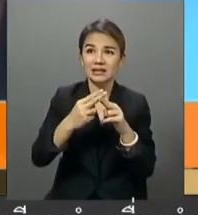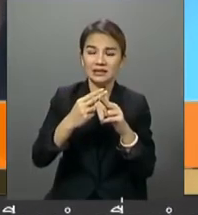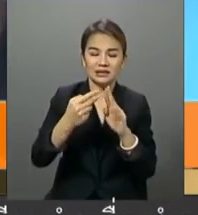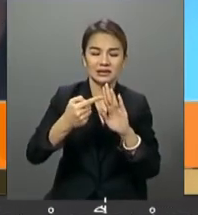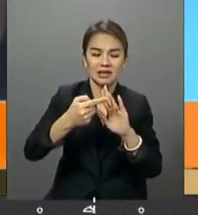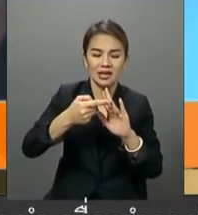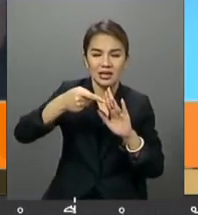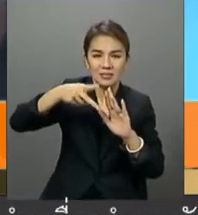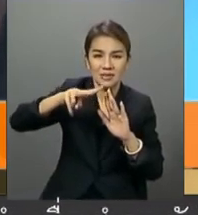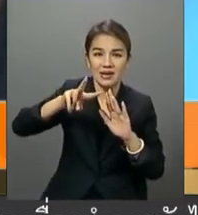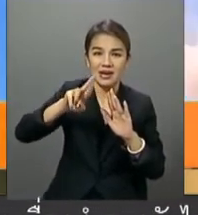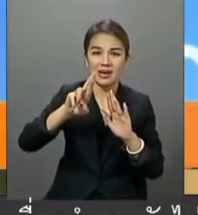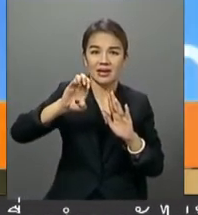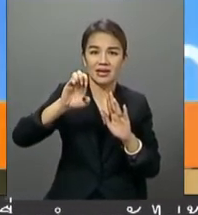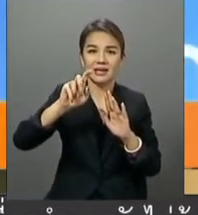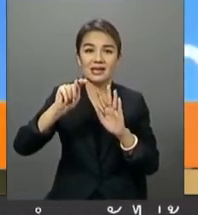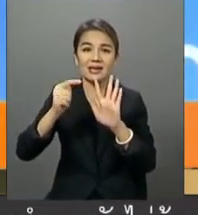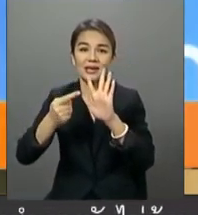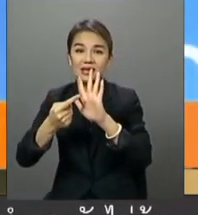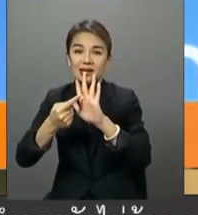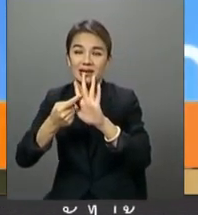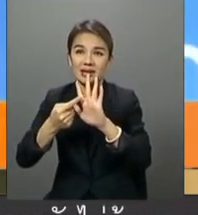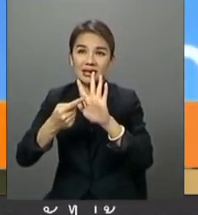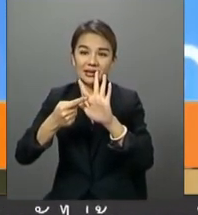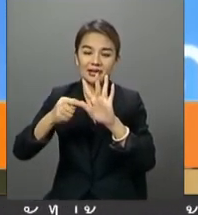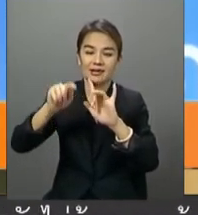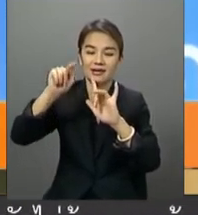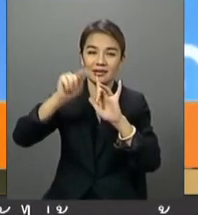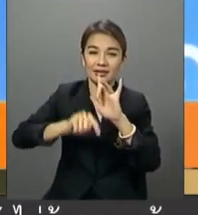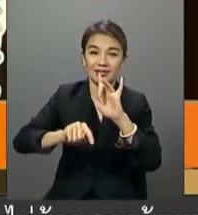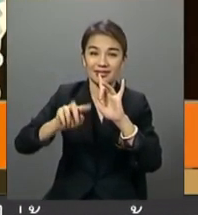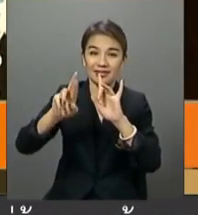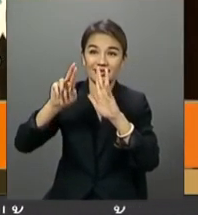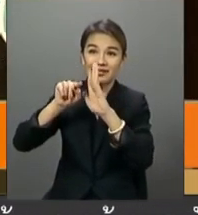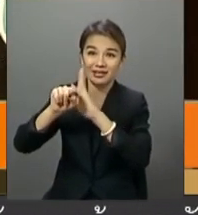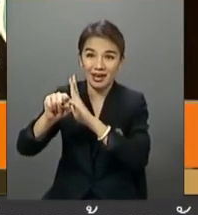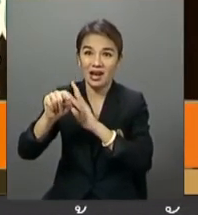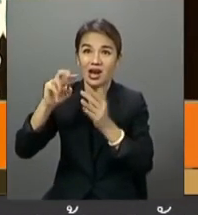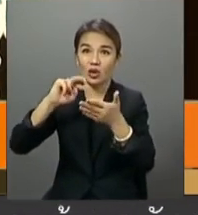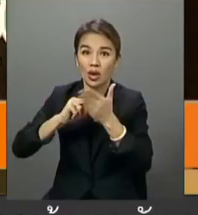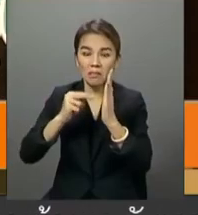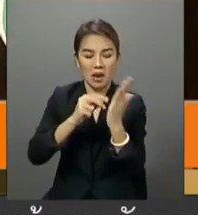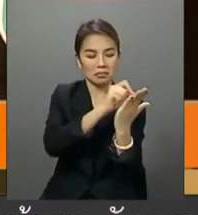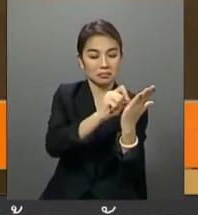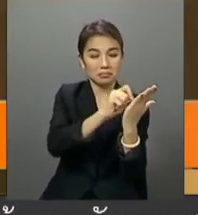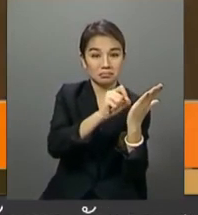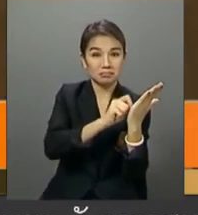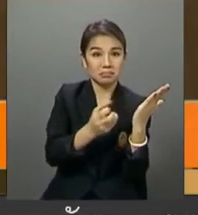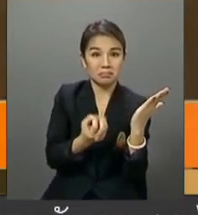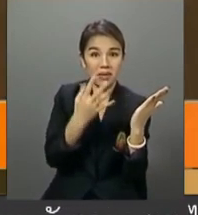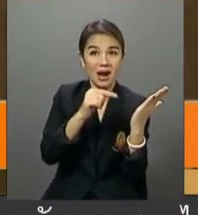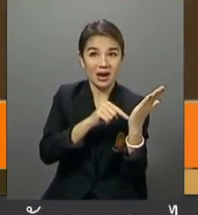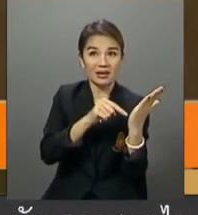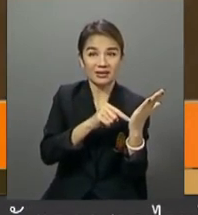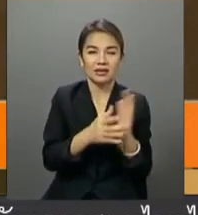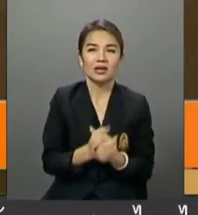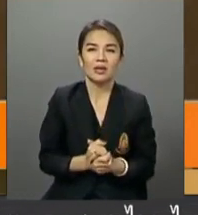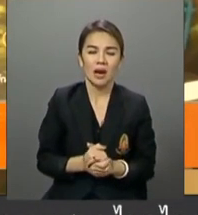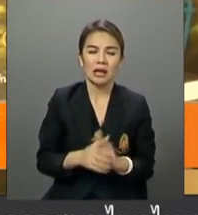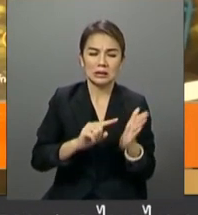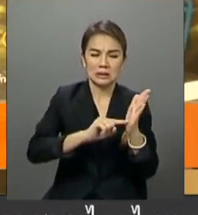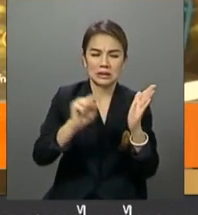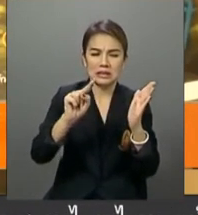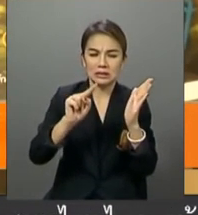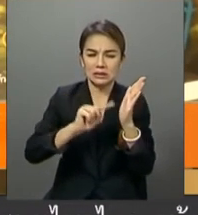มีธีมสำคัญผจญภัยในโลกใต้สมุทรสุดแฟนตาซีมีฐานแฟนหนังสือมากมายค่ะเพราะกว่าจะเดินทางมาถึงเล่มสุดท้าย